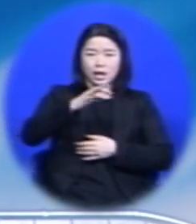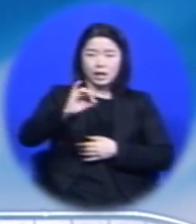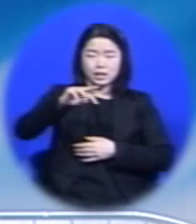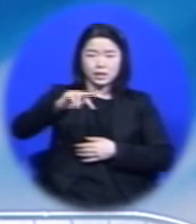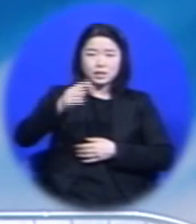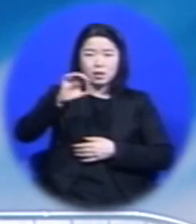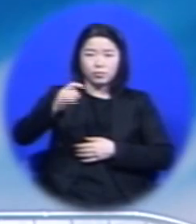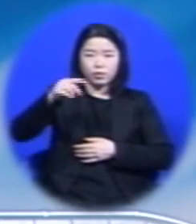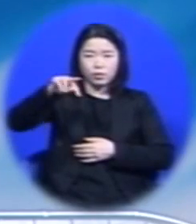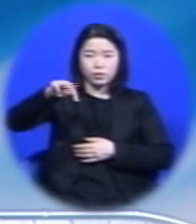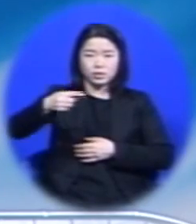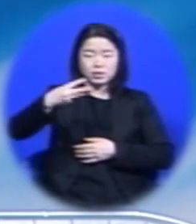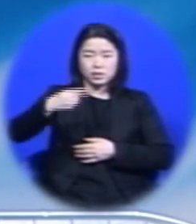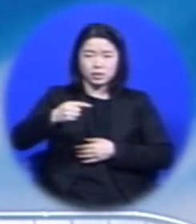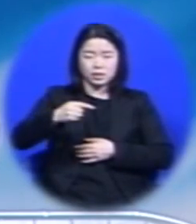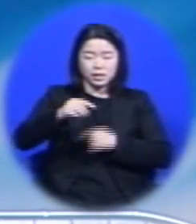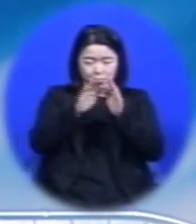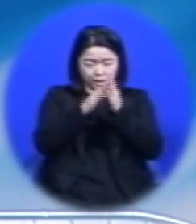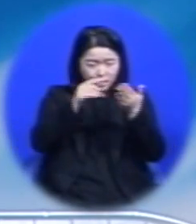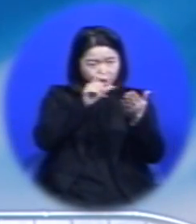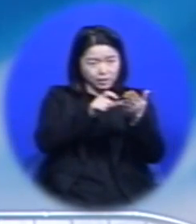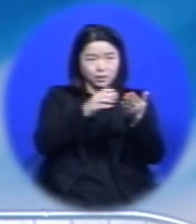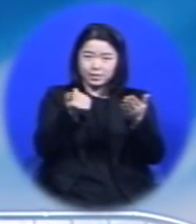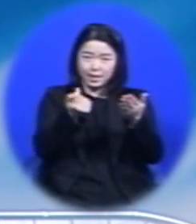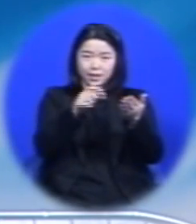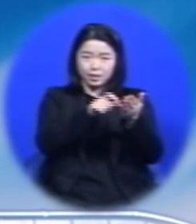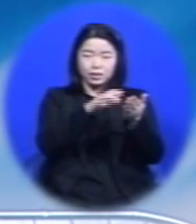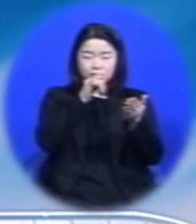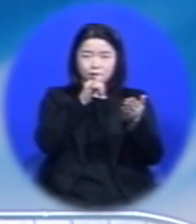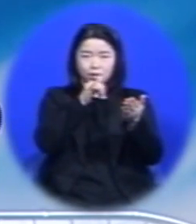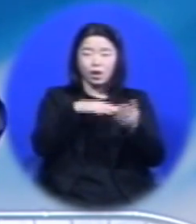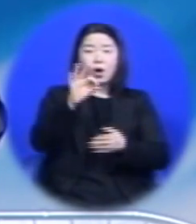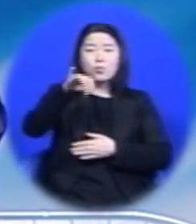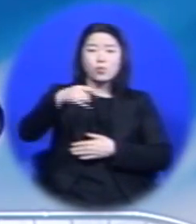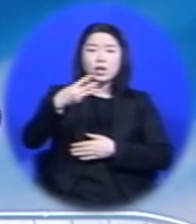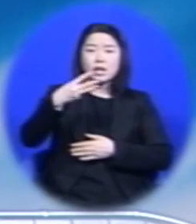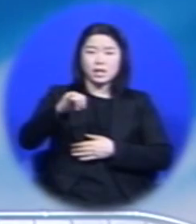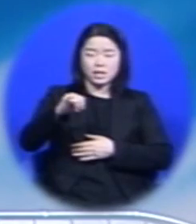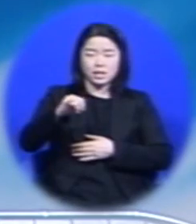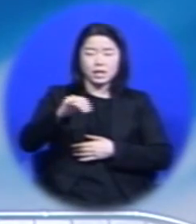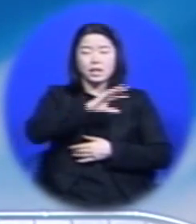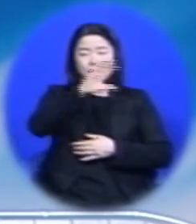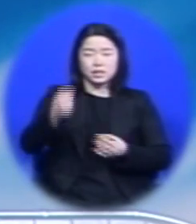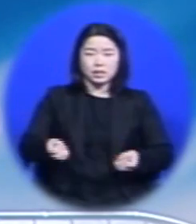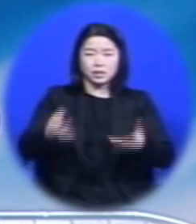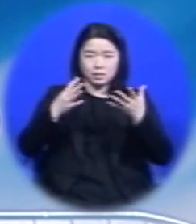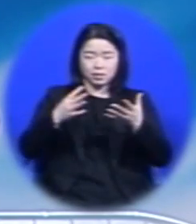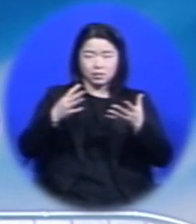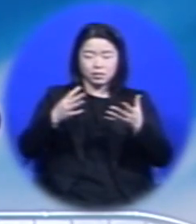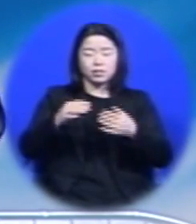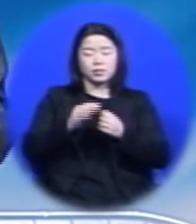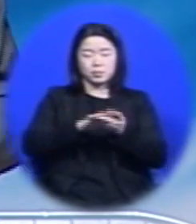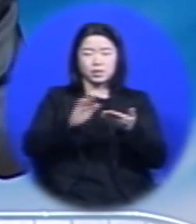실린 조그만 칼럼의 그 이야기가 실렸어요 윌리라고 하는 윌리의 성탄절이 하는